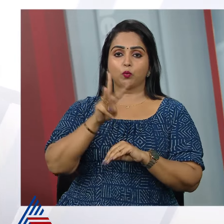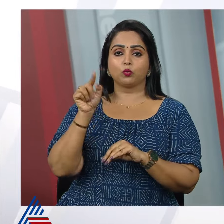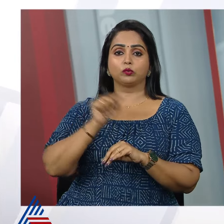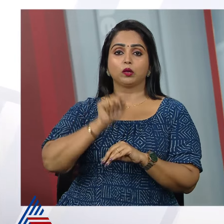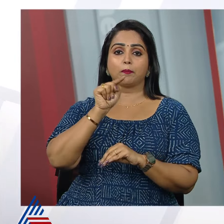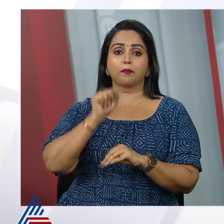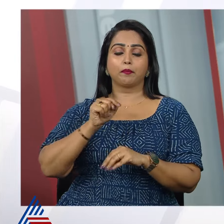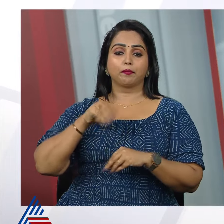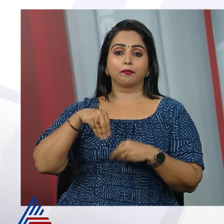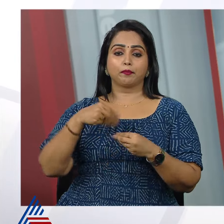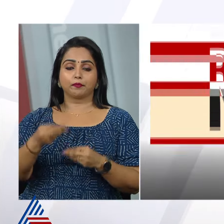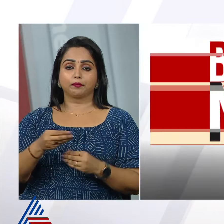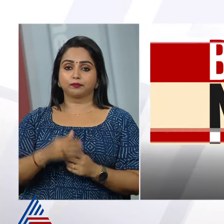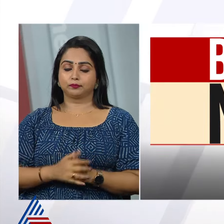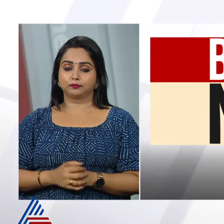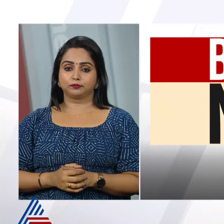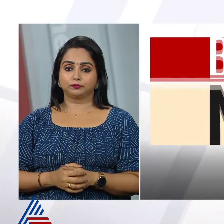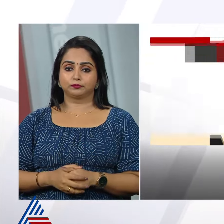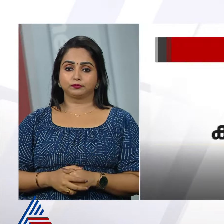ചേരുന്നു. പ്രശാന്ത്,